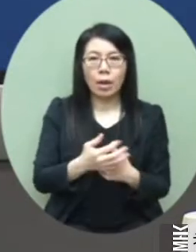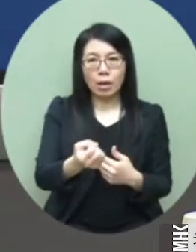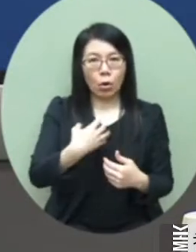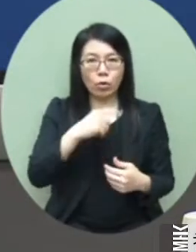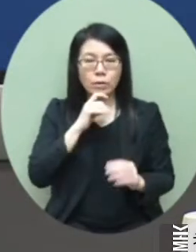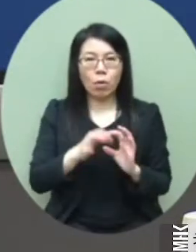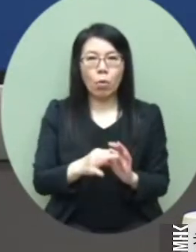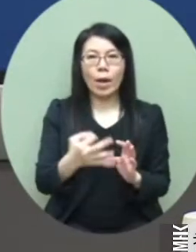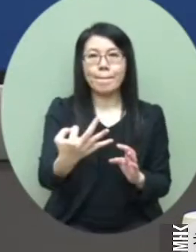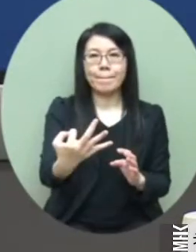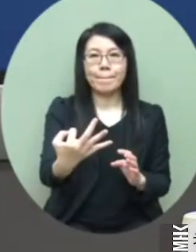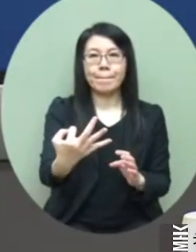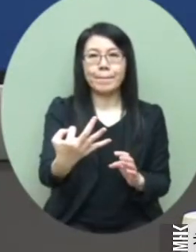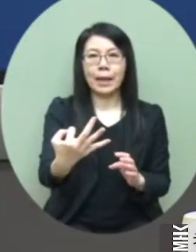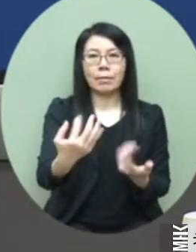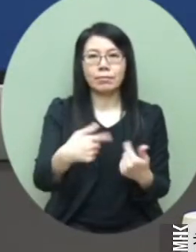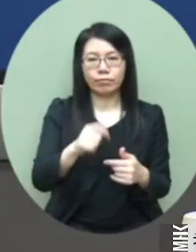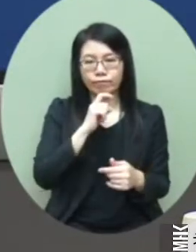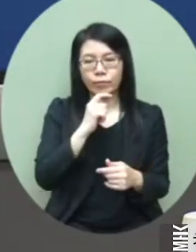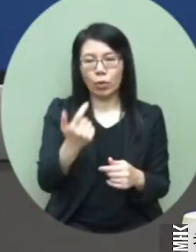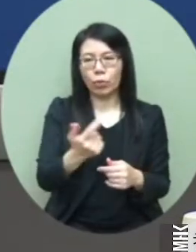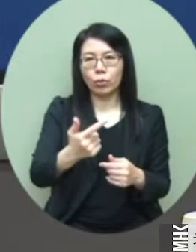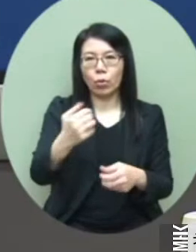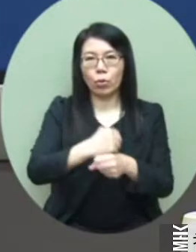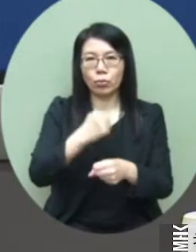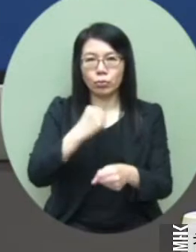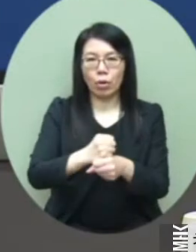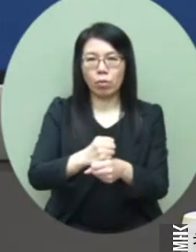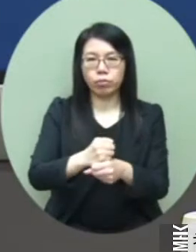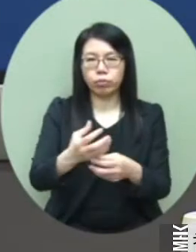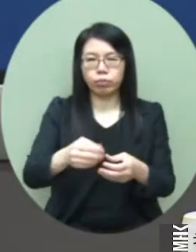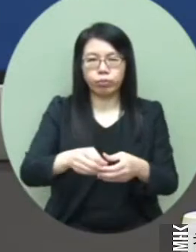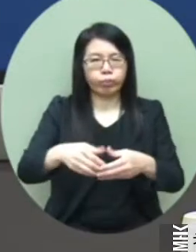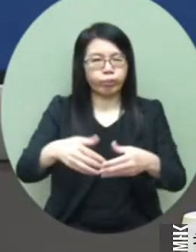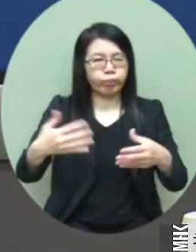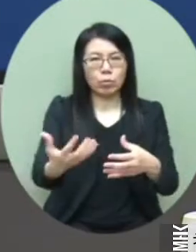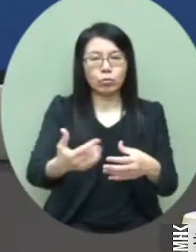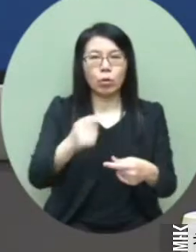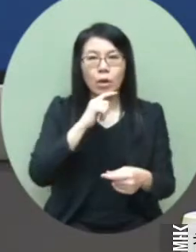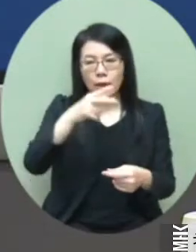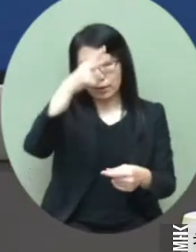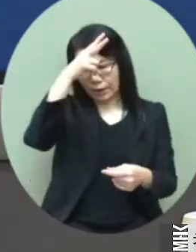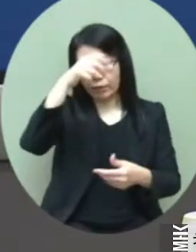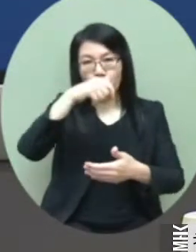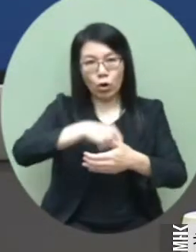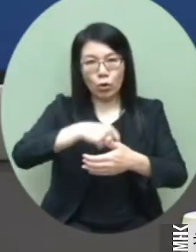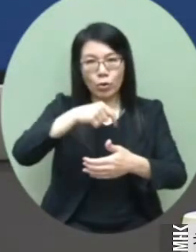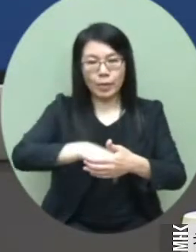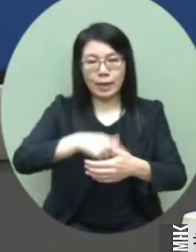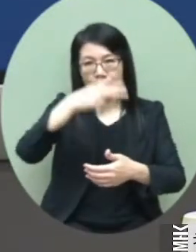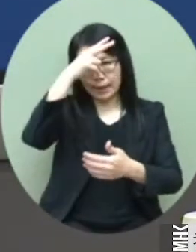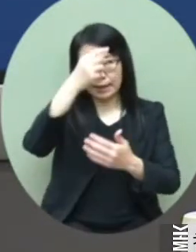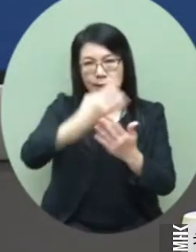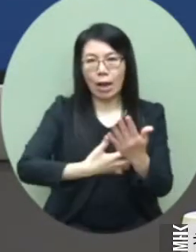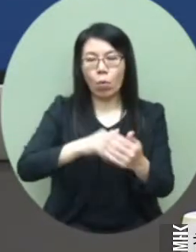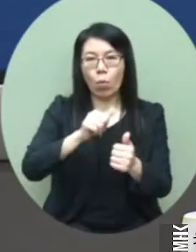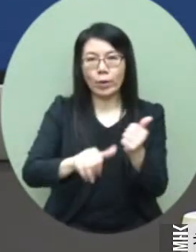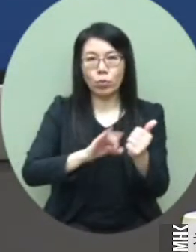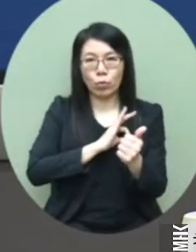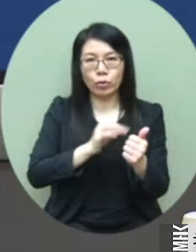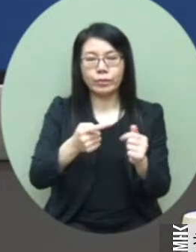應該有3個嚇，其實就唔止嘅，呢啲工作就更加多嚇。一個就係政府內部嘅政策委員